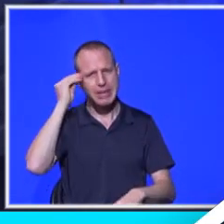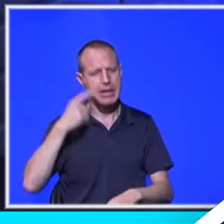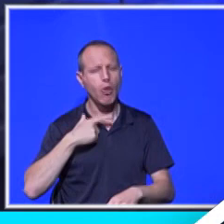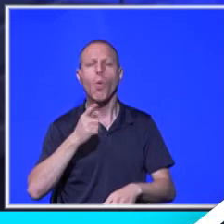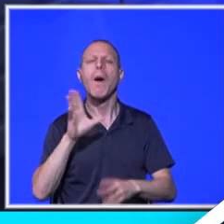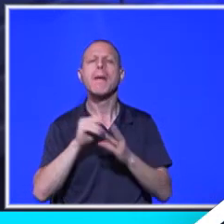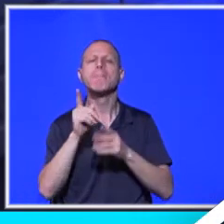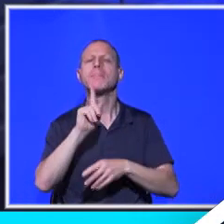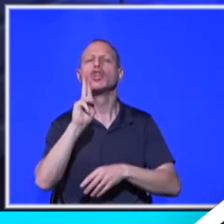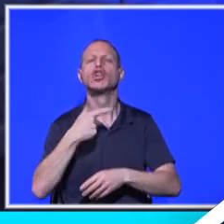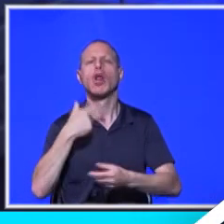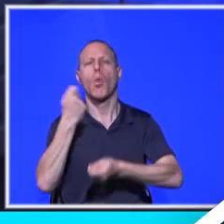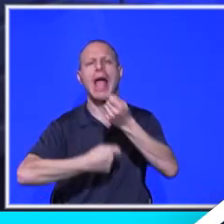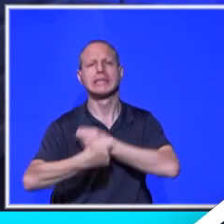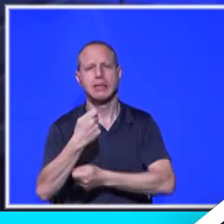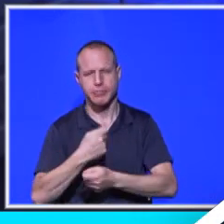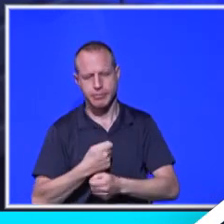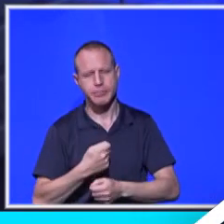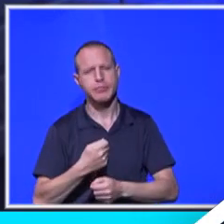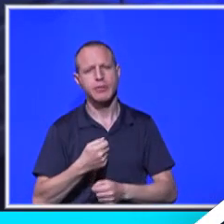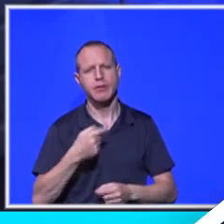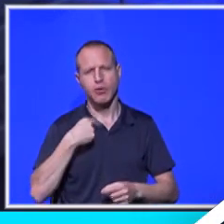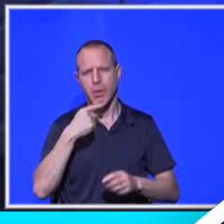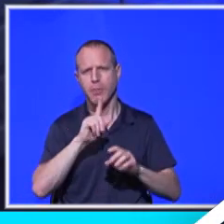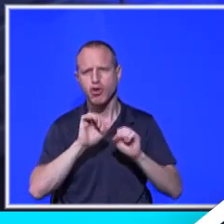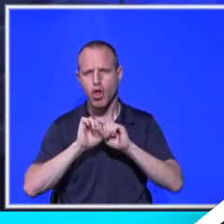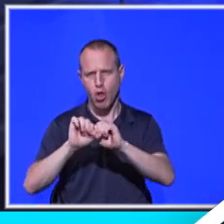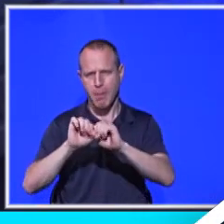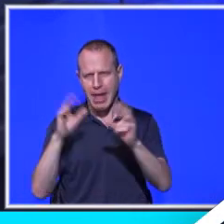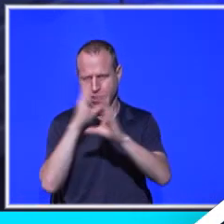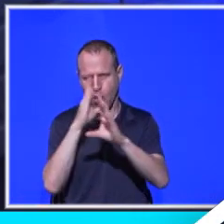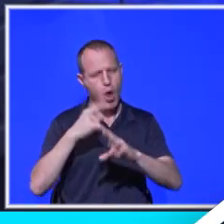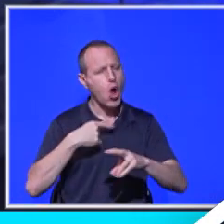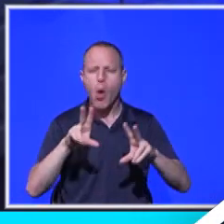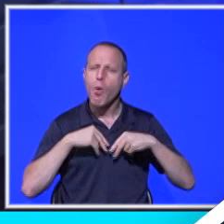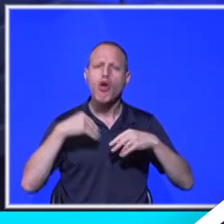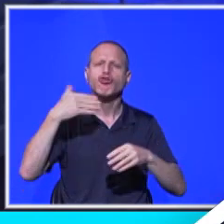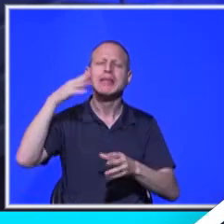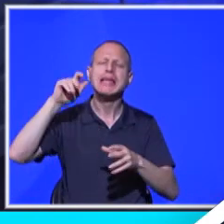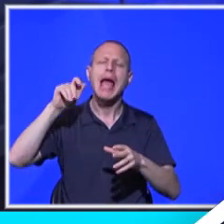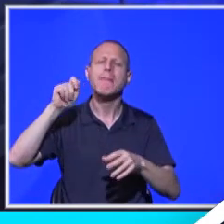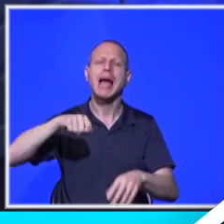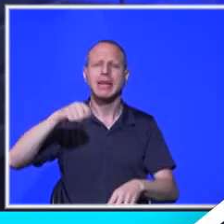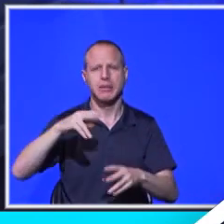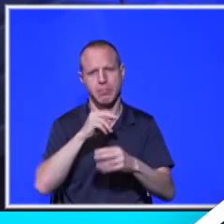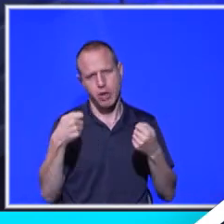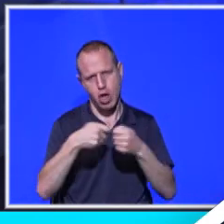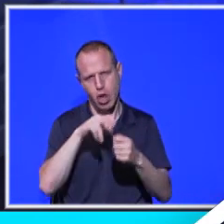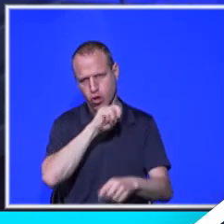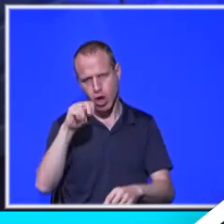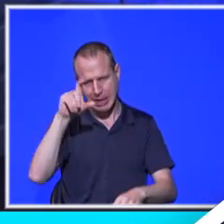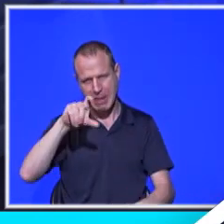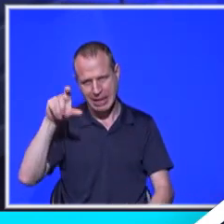עסק. ואני אומר, מי שתומך טרור, אני לא מוכן בכלל שיהיה בכנסת. בקשר לנושאים אזרחיים,